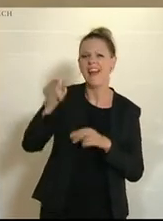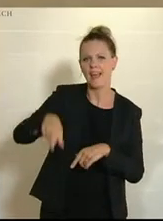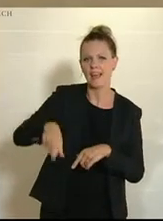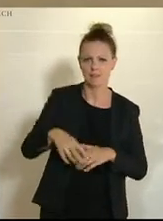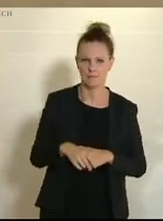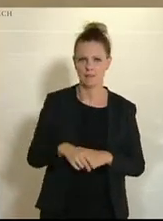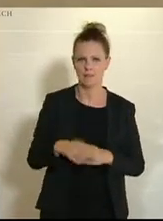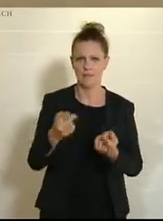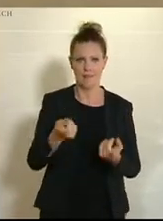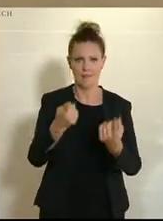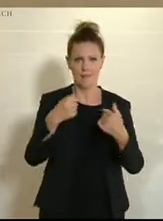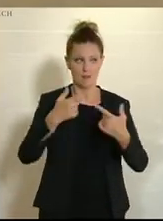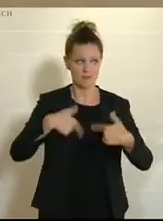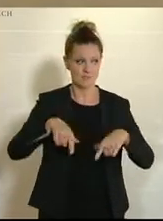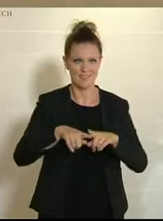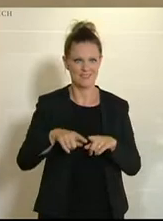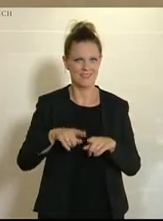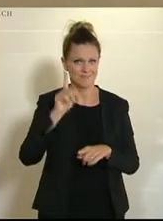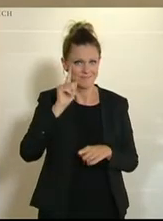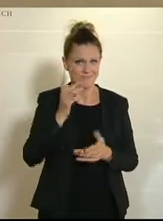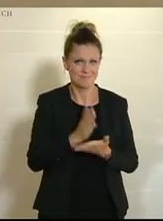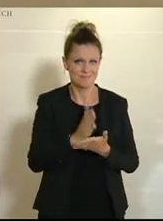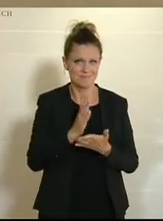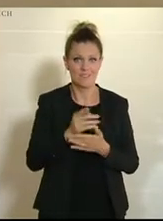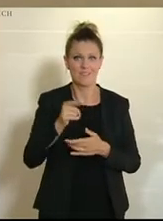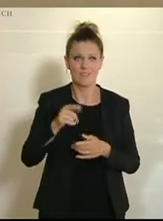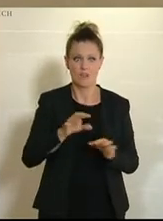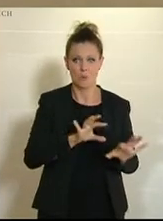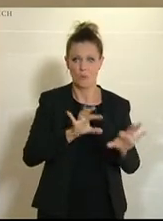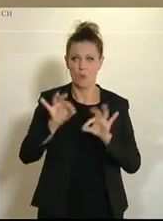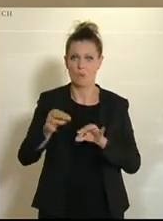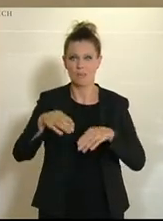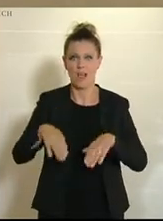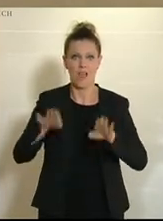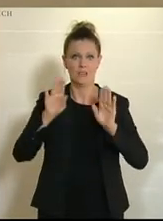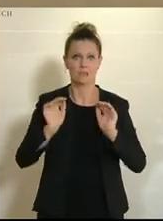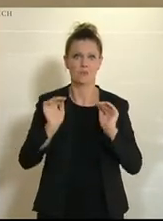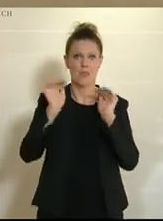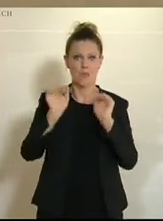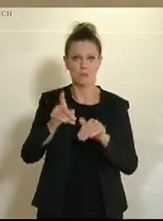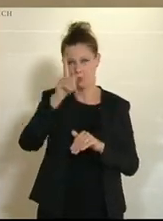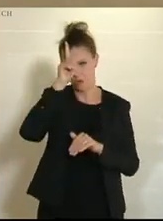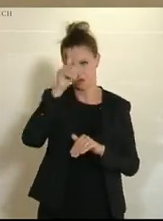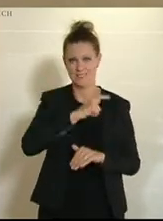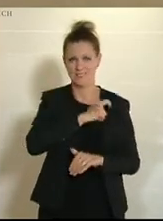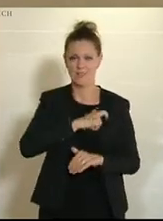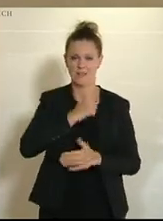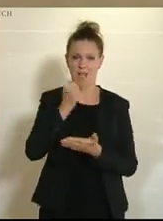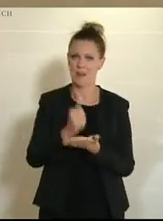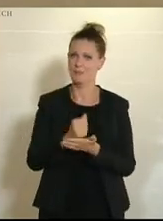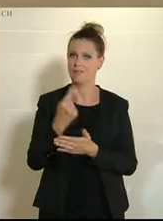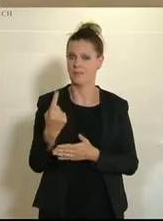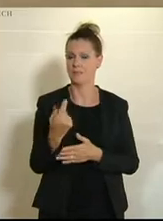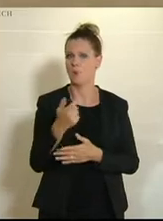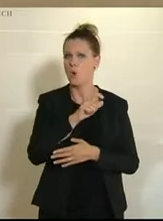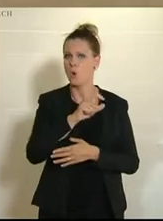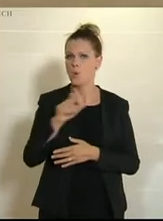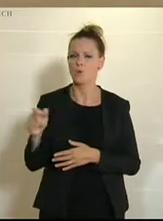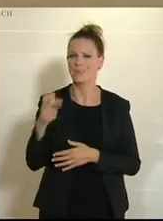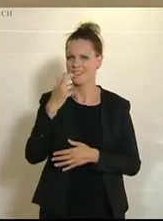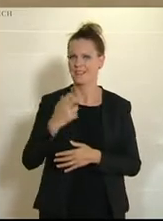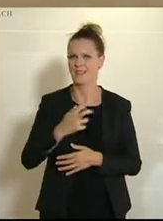den Herkunftsländern. Hier haben wir das auch in den Asylheimen. Und das deutsche Kriminalamt hat insgesamt 100